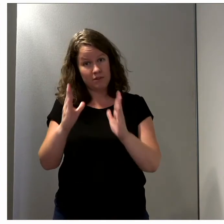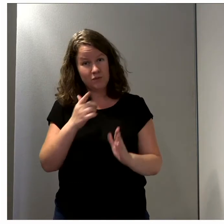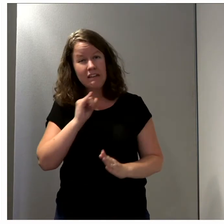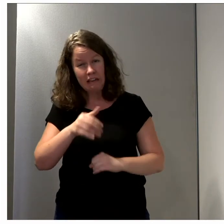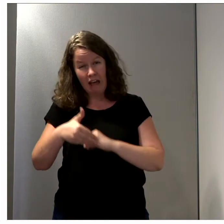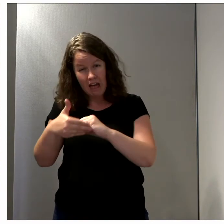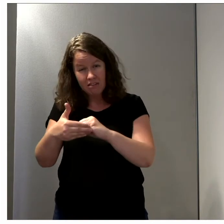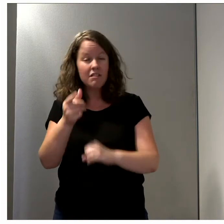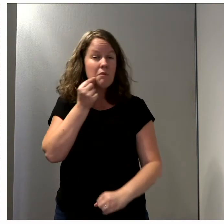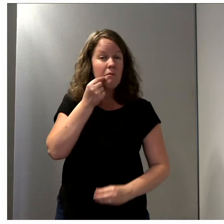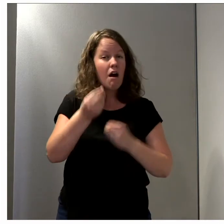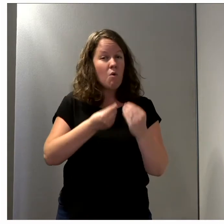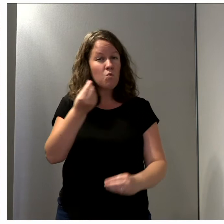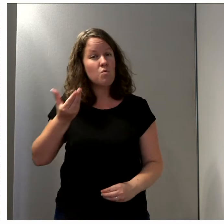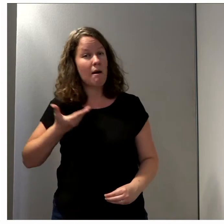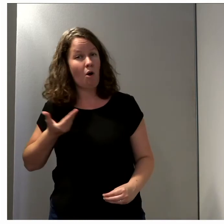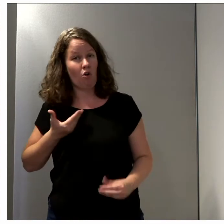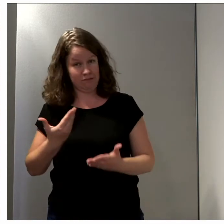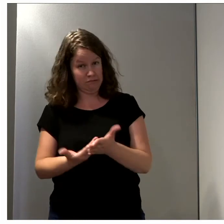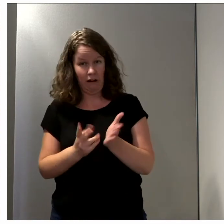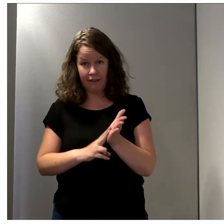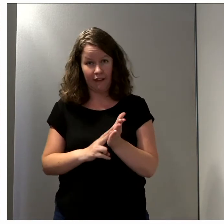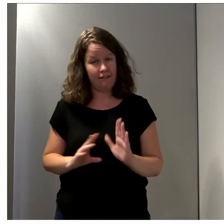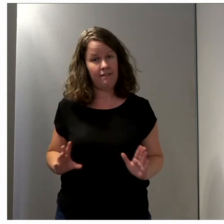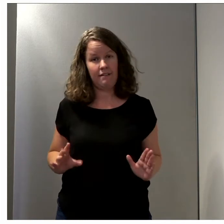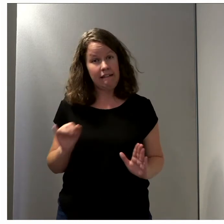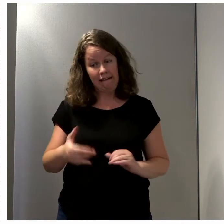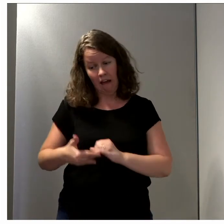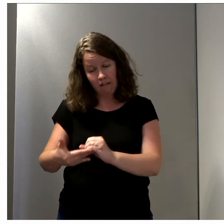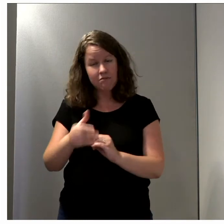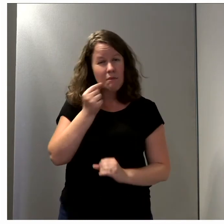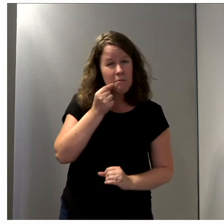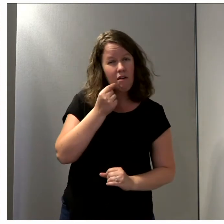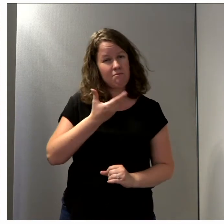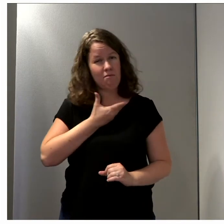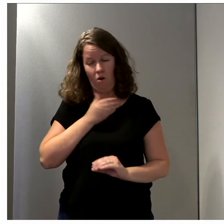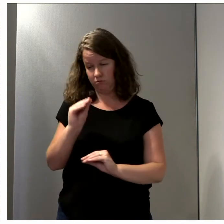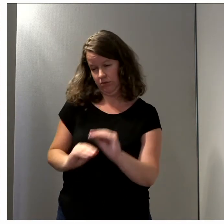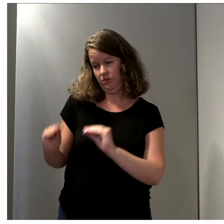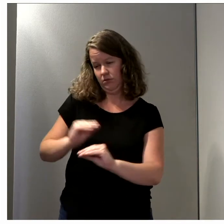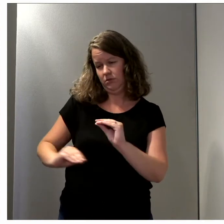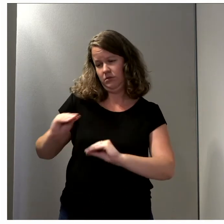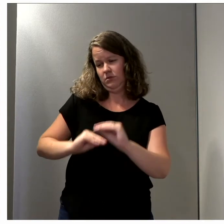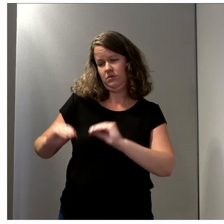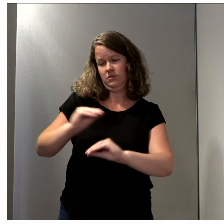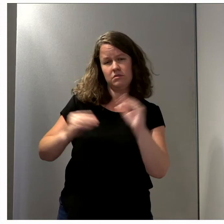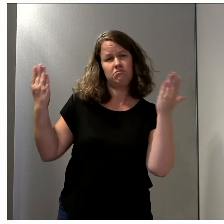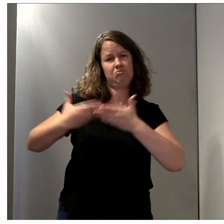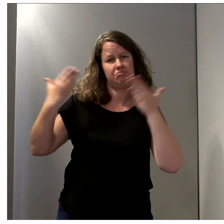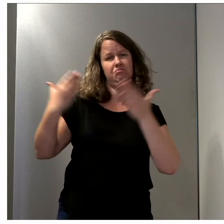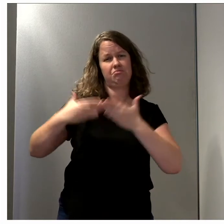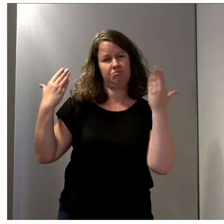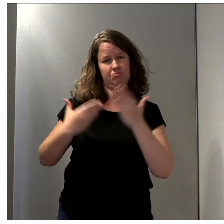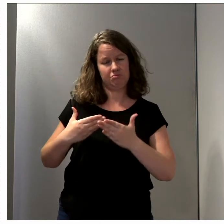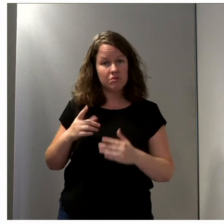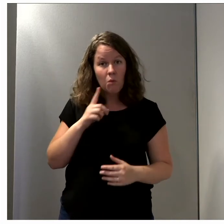heures sur 24. C'est la réalité, hein. Alors que pendant de nombreuses années, presque 10 ans,